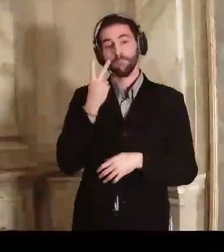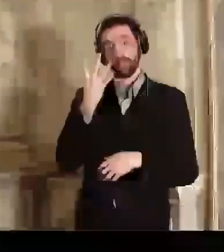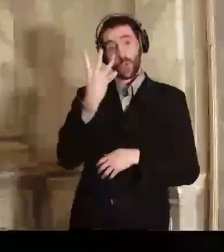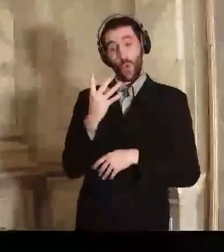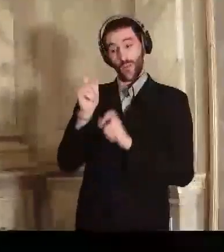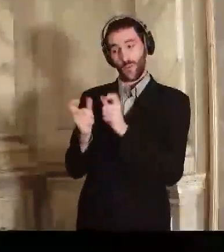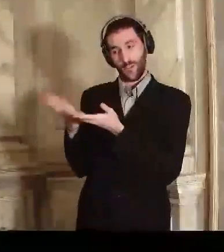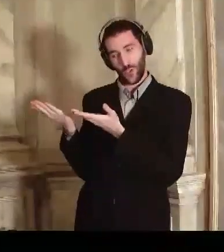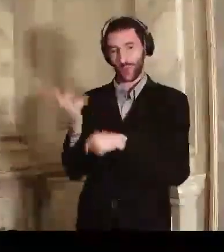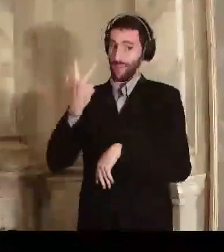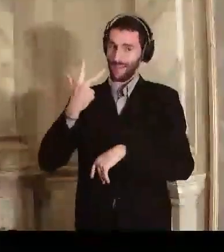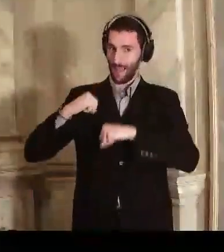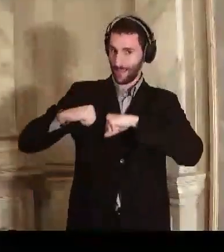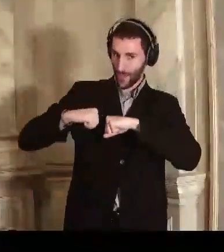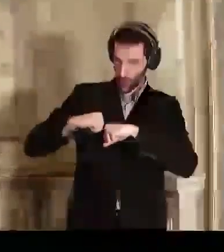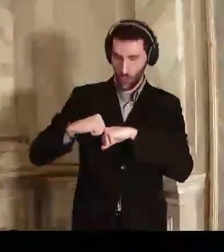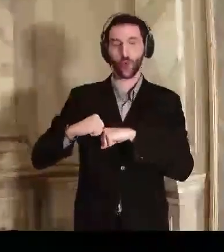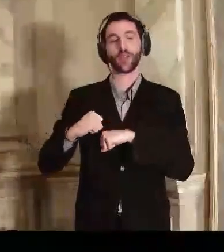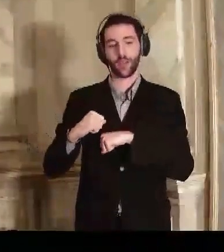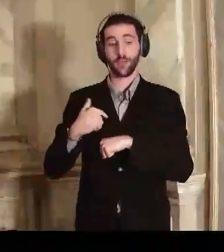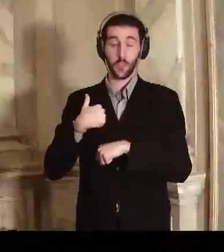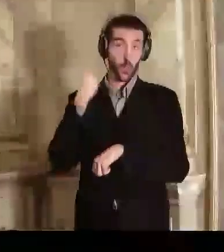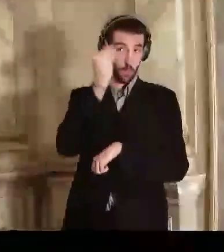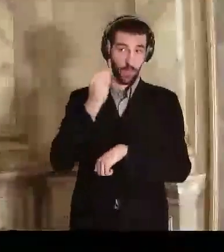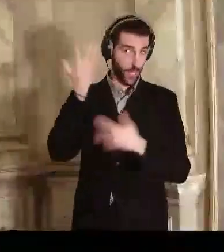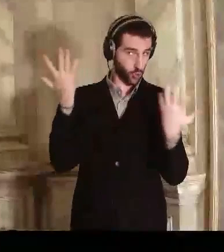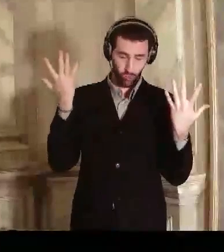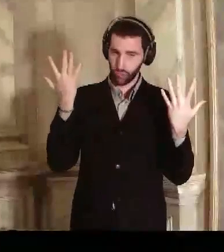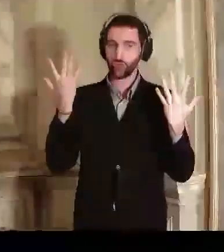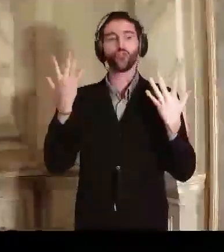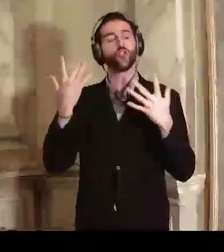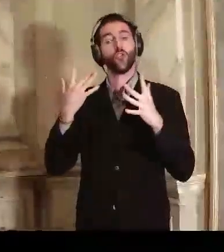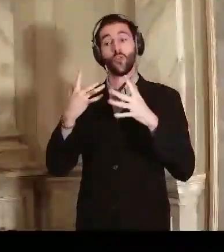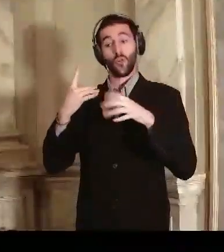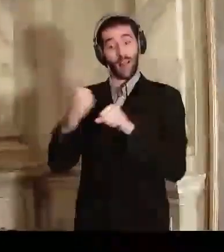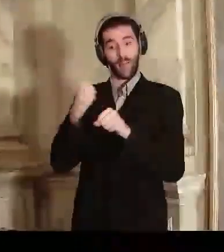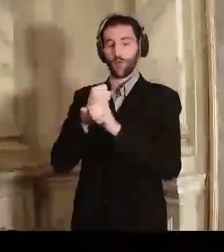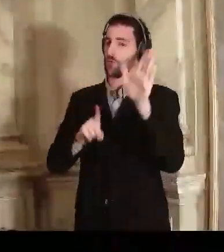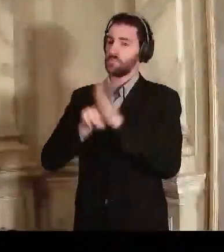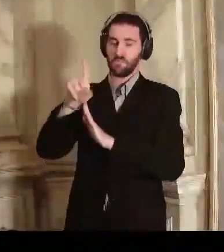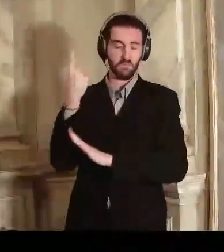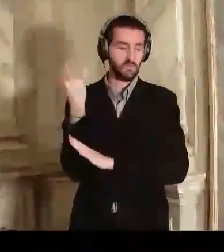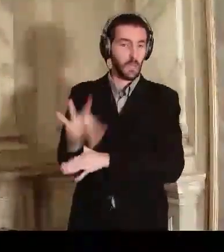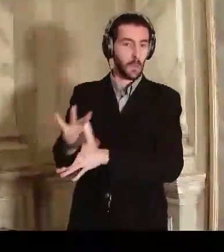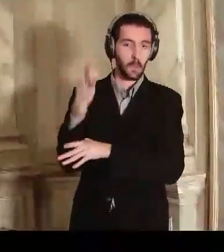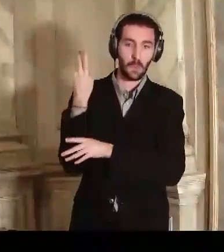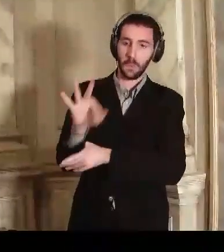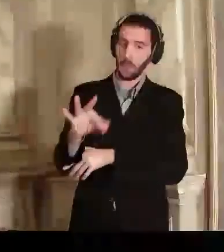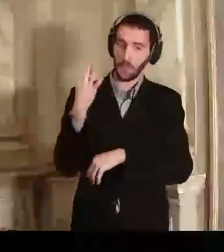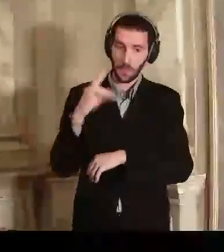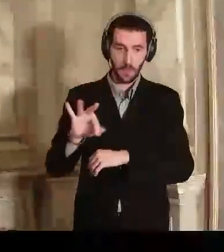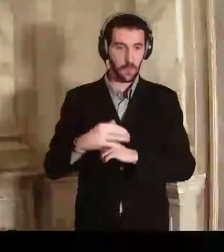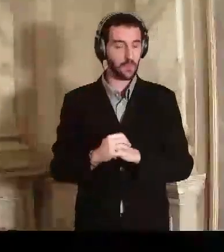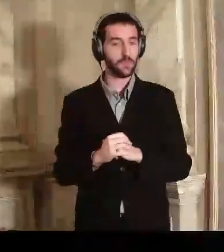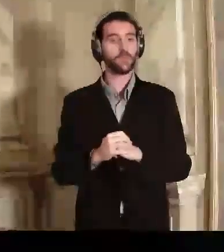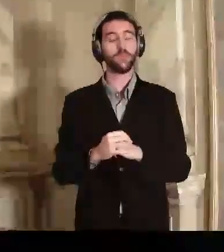direttori, hanno assolto in maniera, a mio avviso, egregia questo compito e l'entusiasmo con